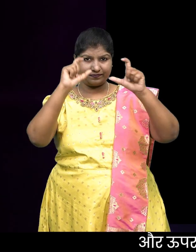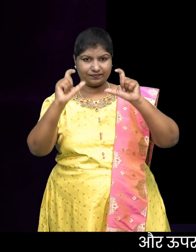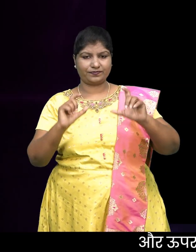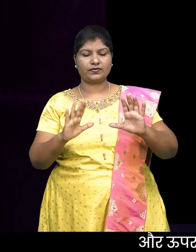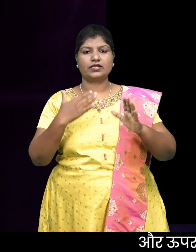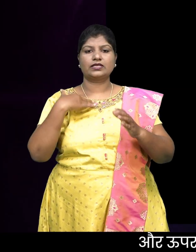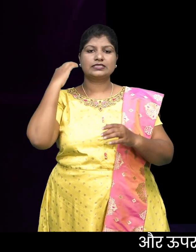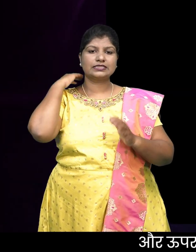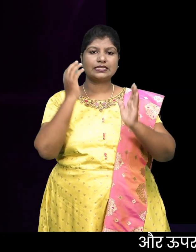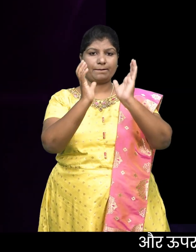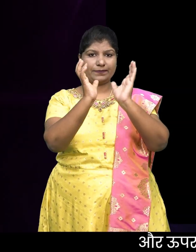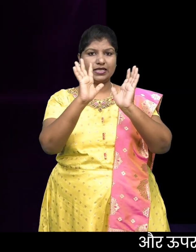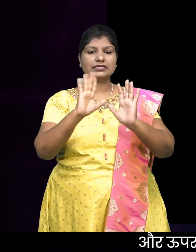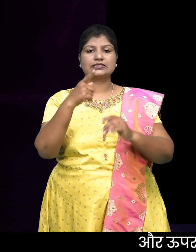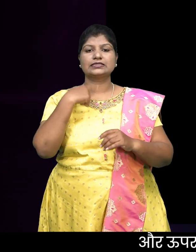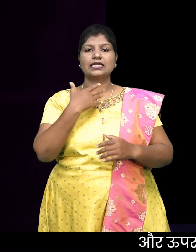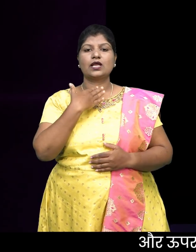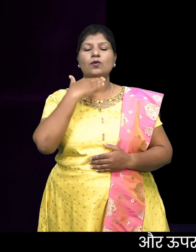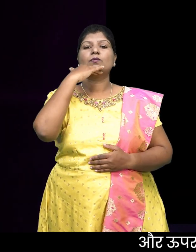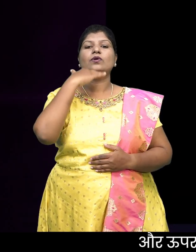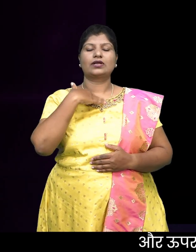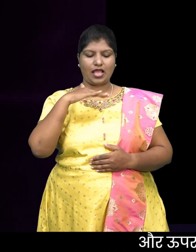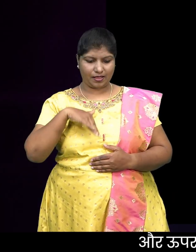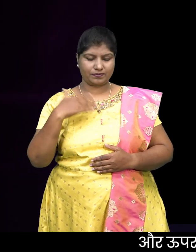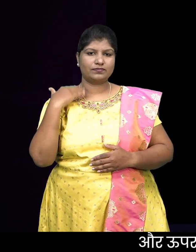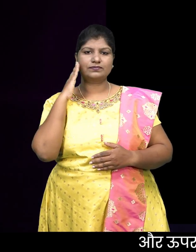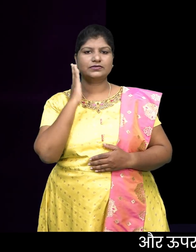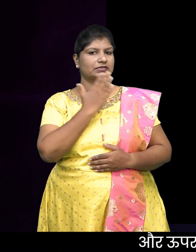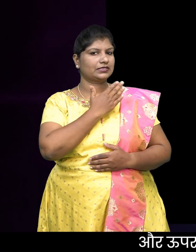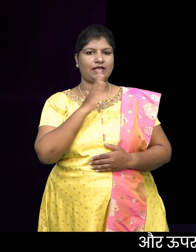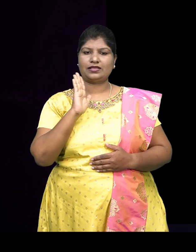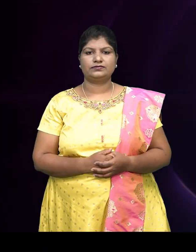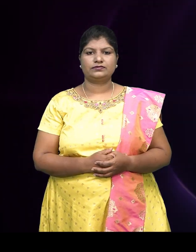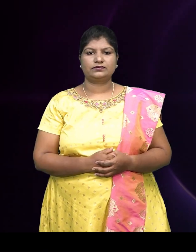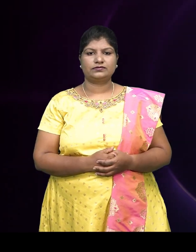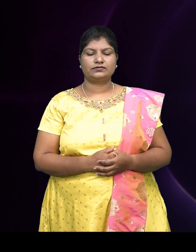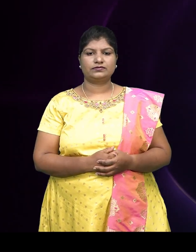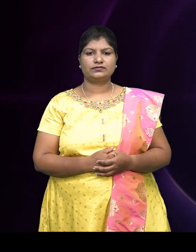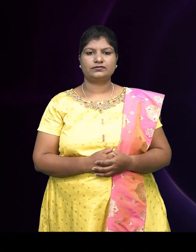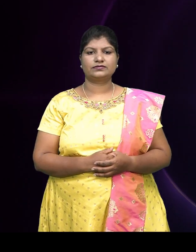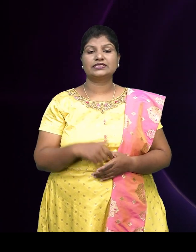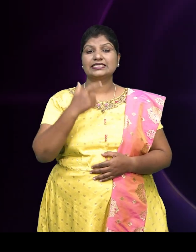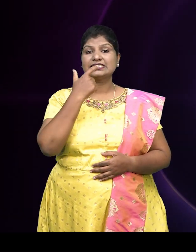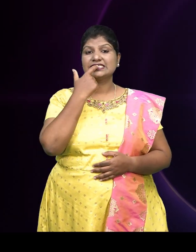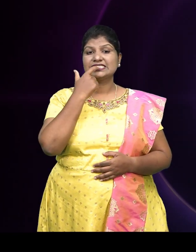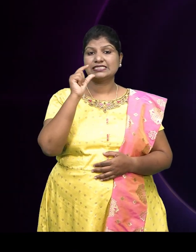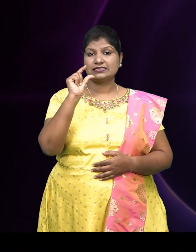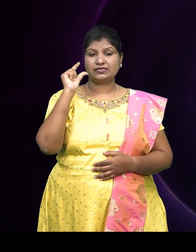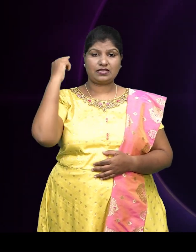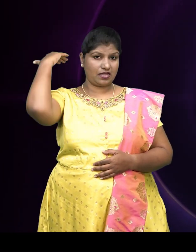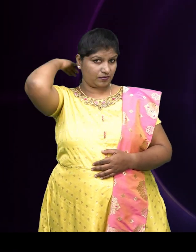और ऊपर नीचे और पार्श्व में घुमाई जा सकती है। रीढ़ की हड्डी